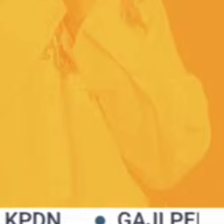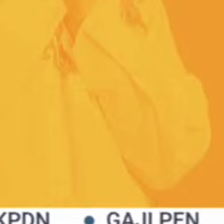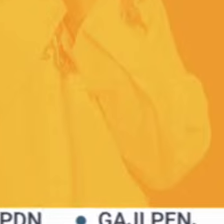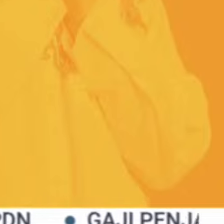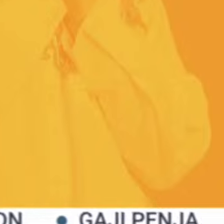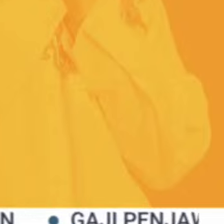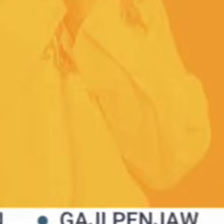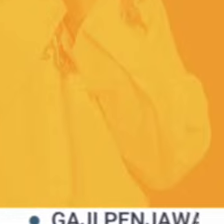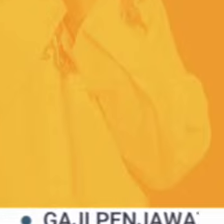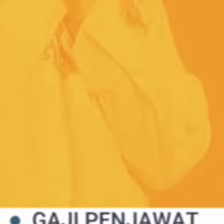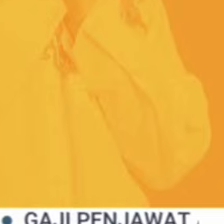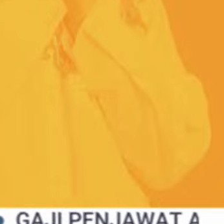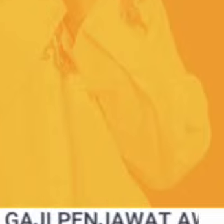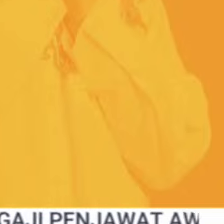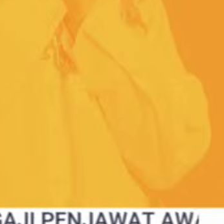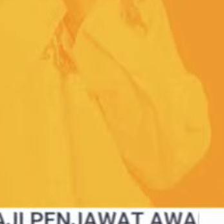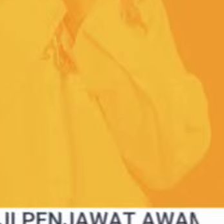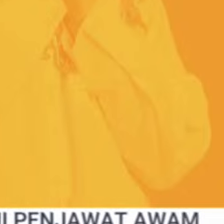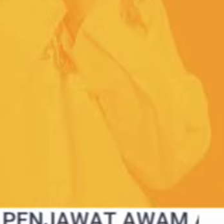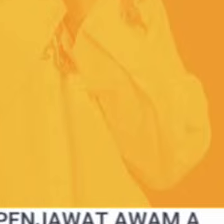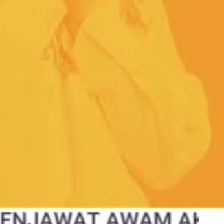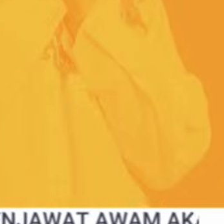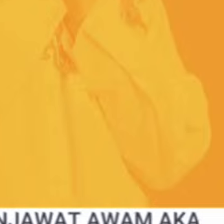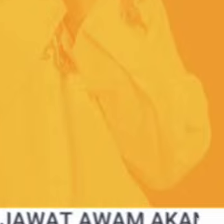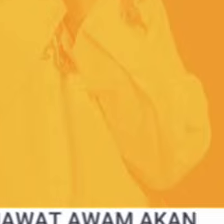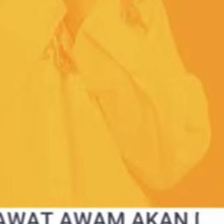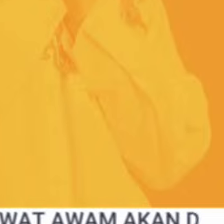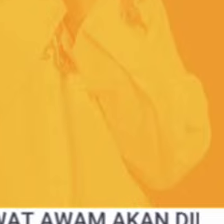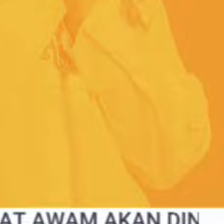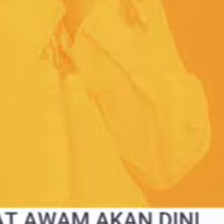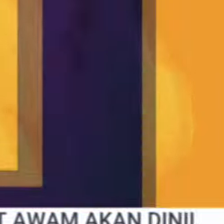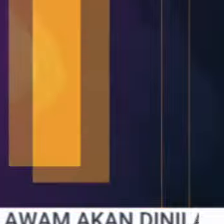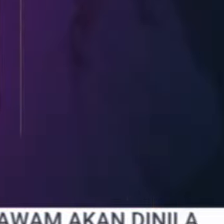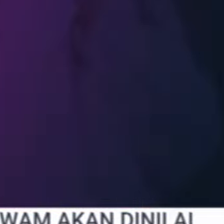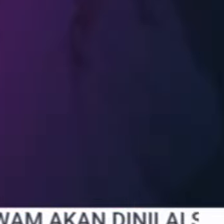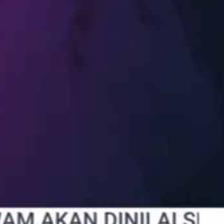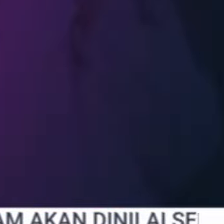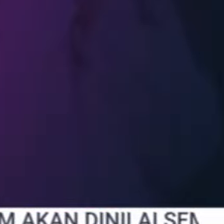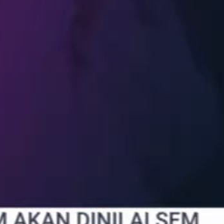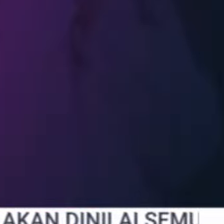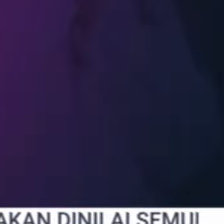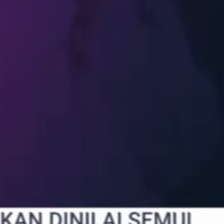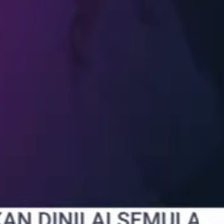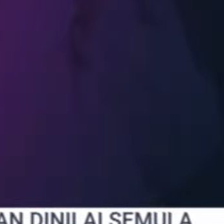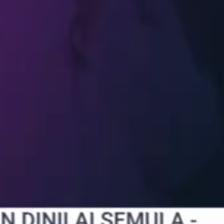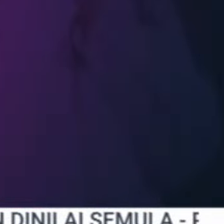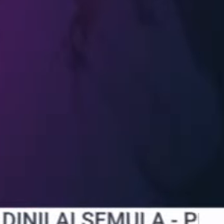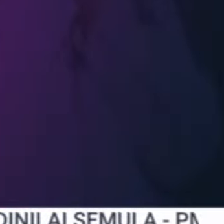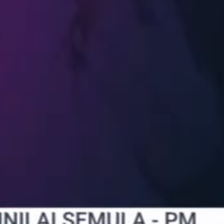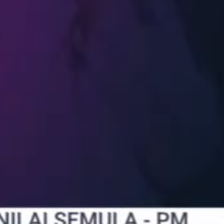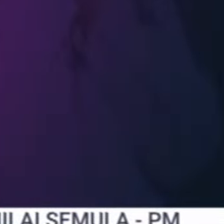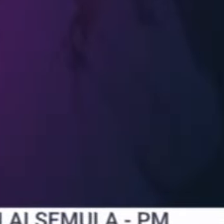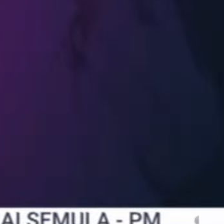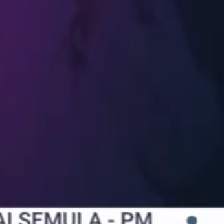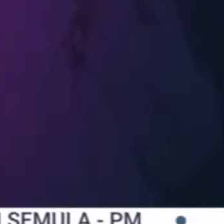Ringgit sebulan berkelajuan 30 mbps bersama data dan internet